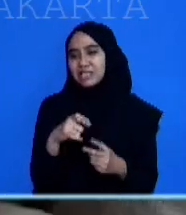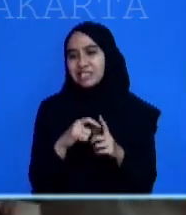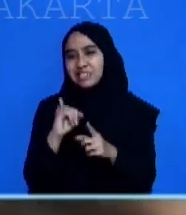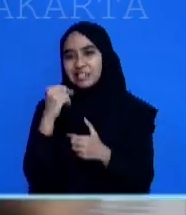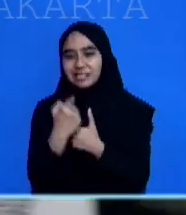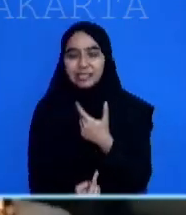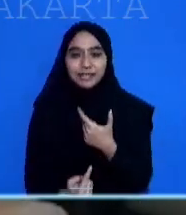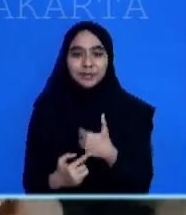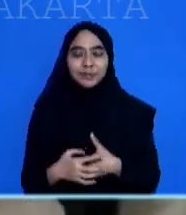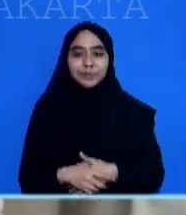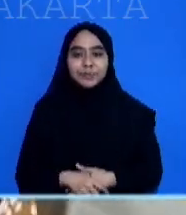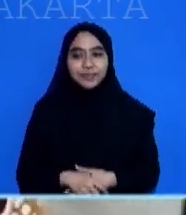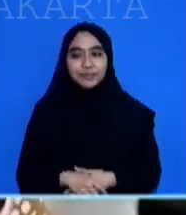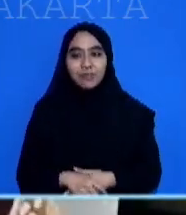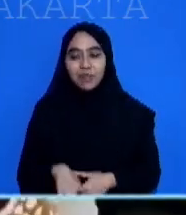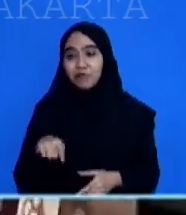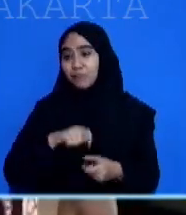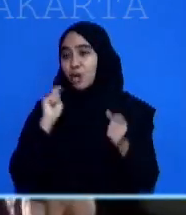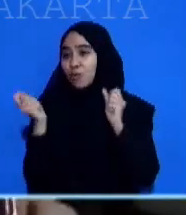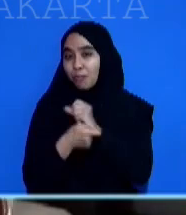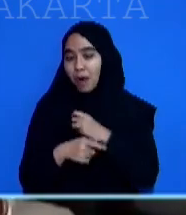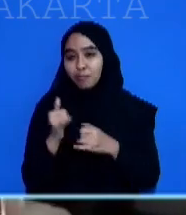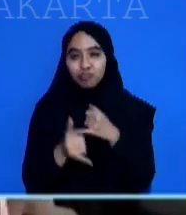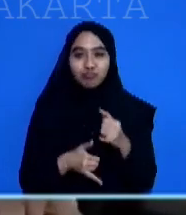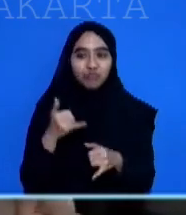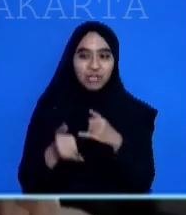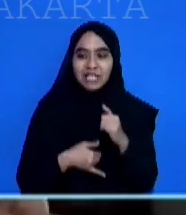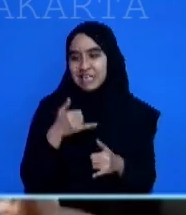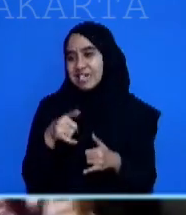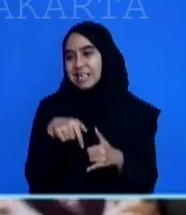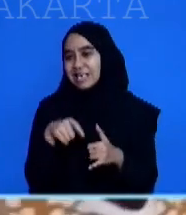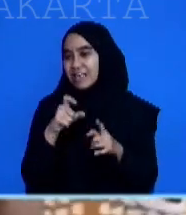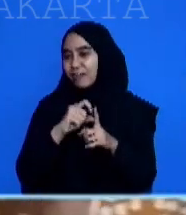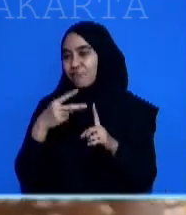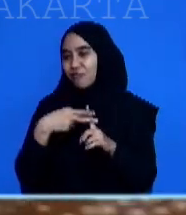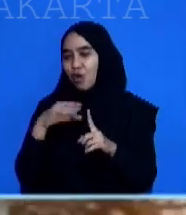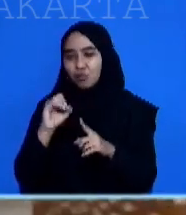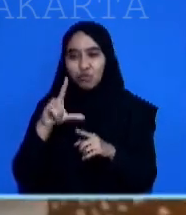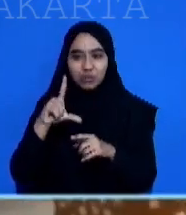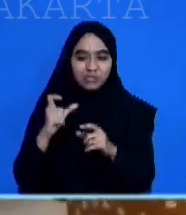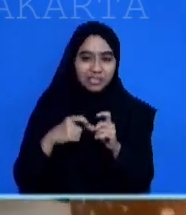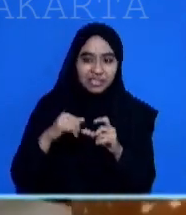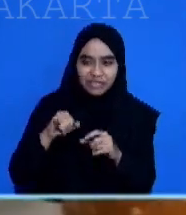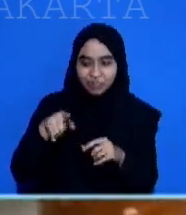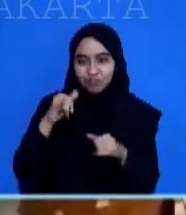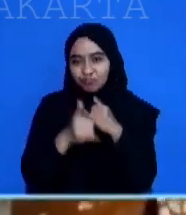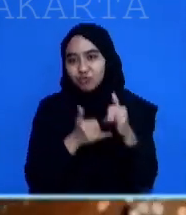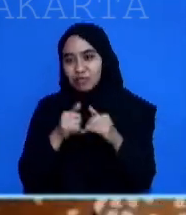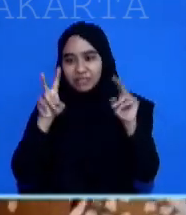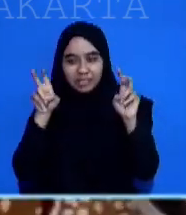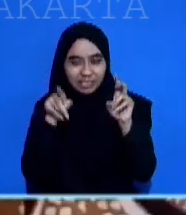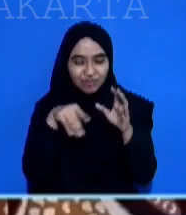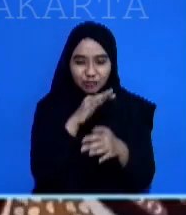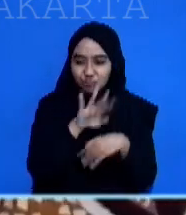ada bagian Dar revolusi putih revolusi putih itu setiap penduduk setiap anak setiap